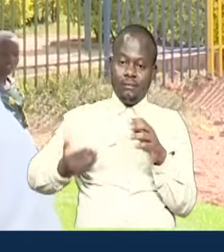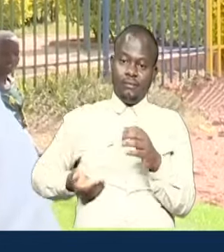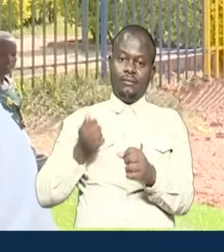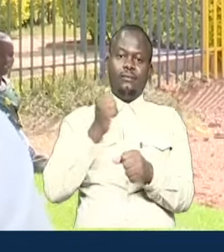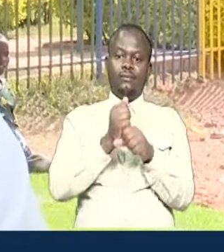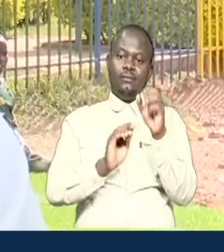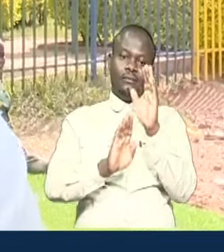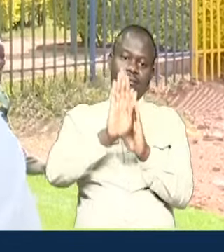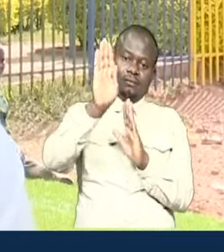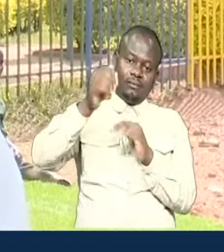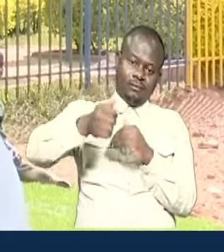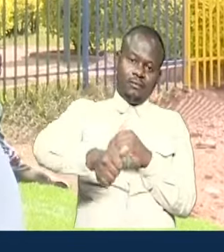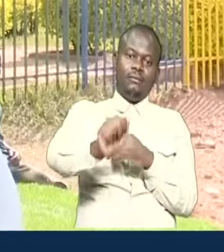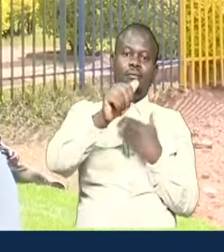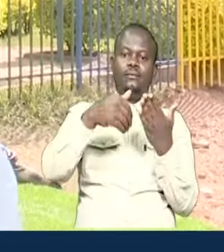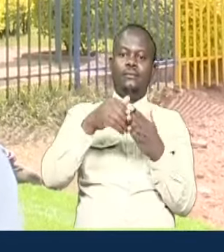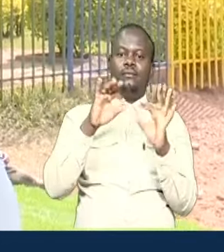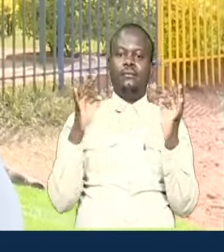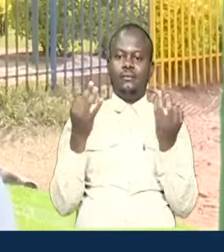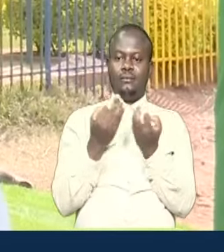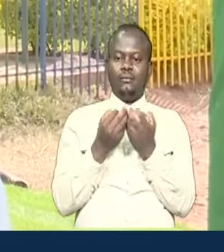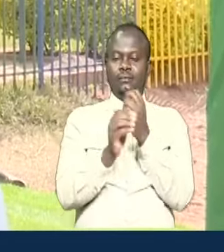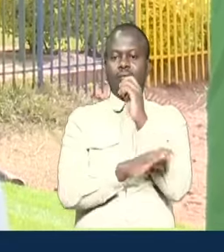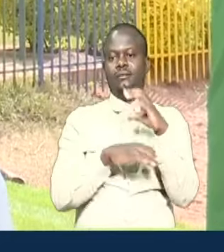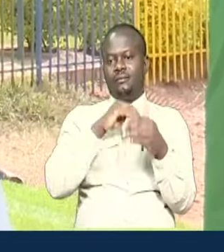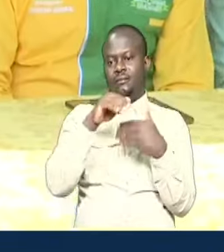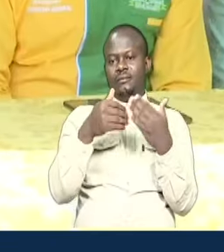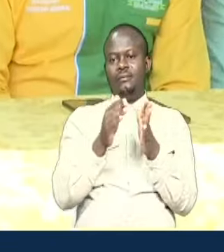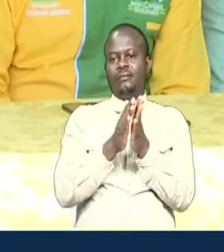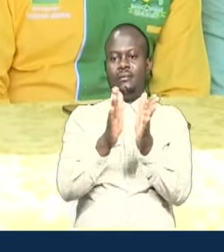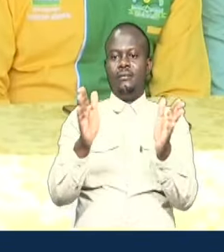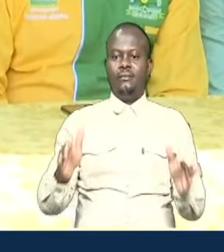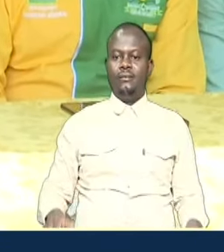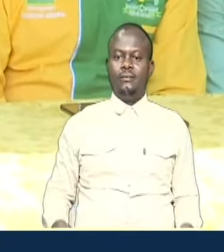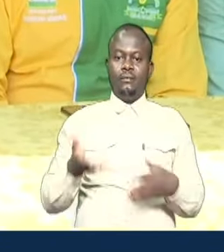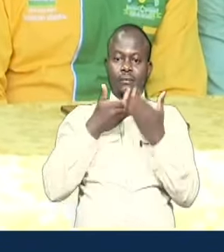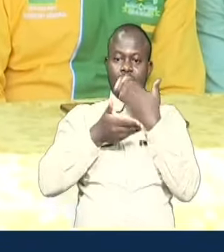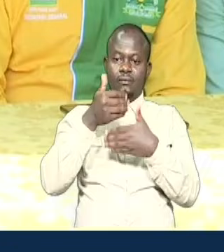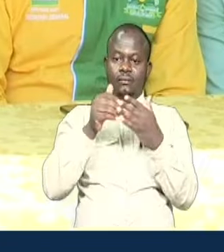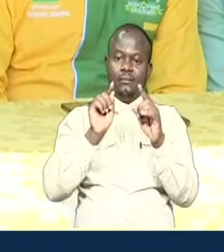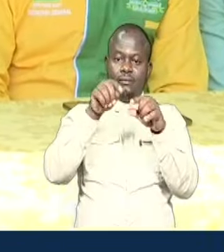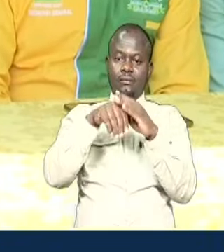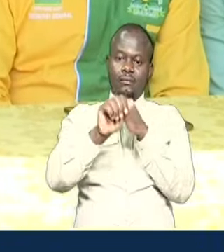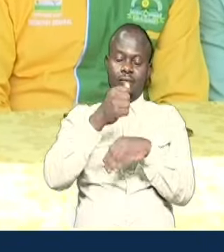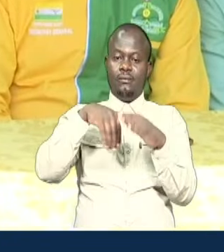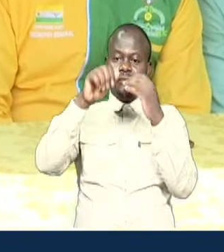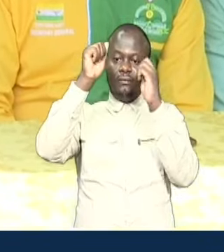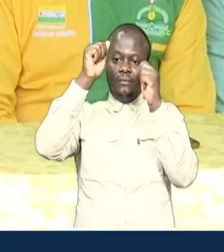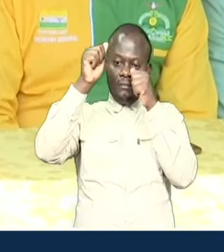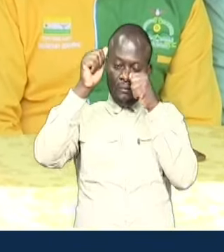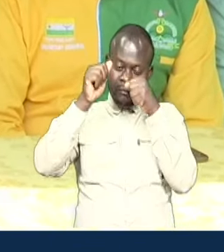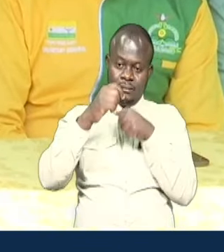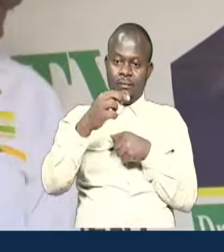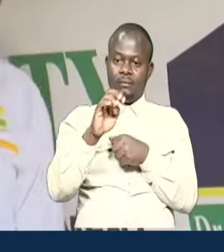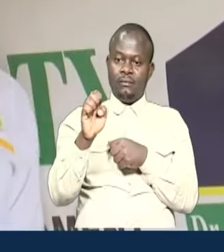ni iterambere rye n'iry'umuryango n'igihugu muri rusange aganira n'abitabiriye ibikorwa byo kwiyamamaza bya Green